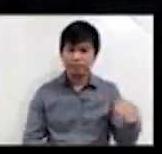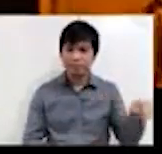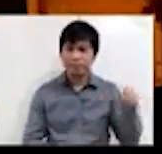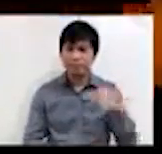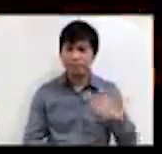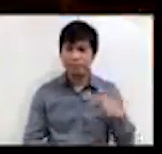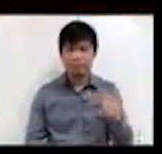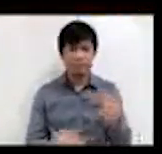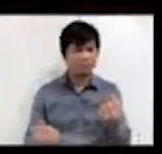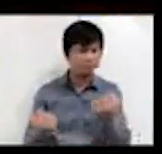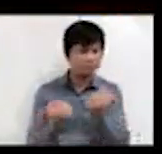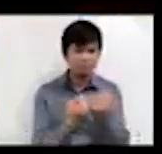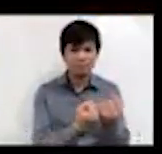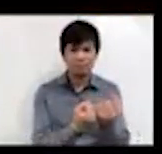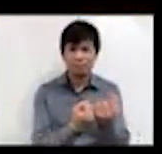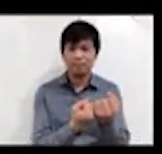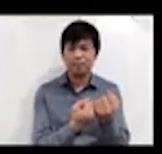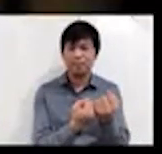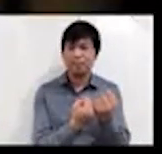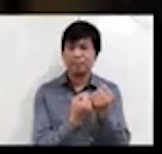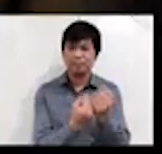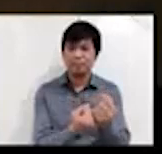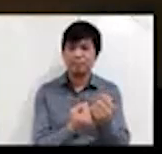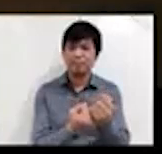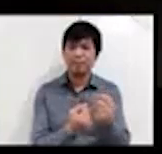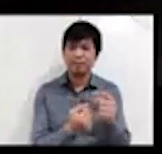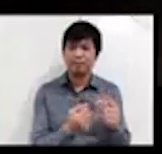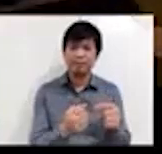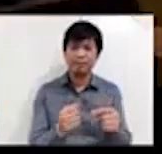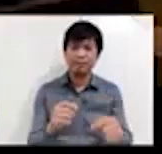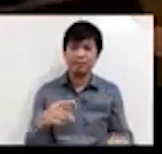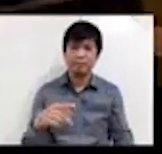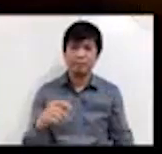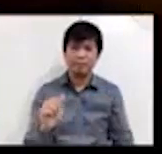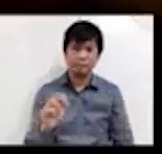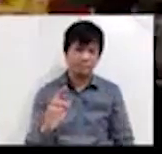ever gentleman leading man niya na si Park Seo Joon.